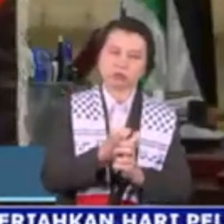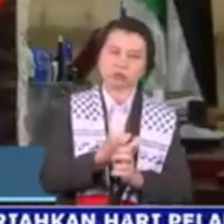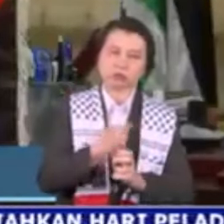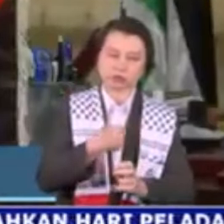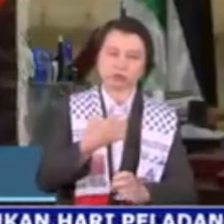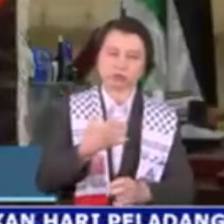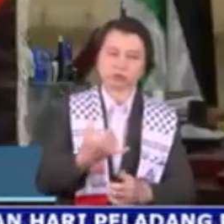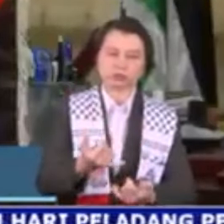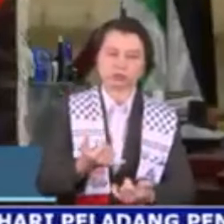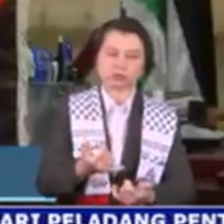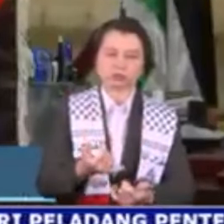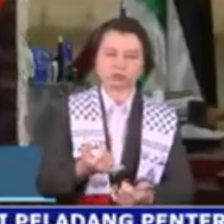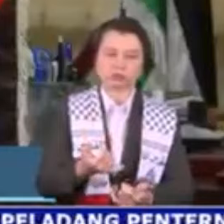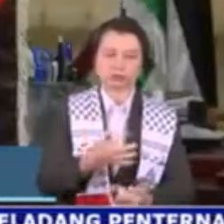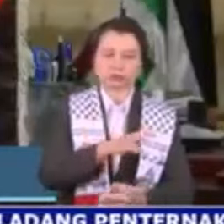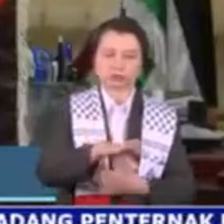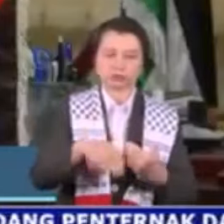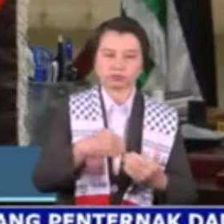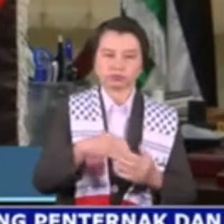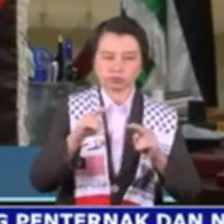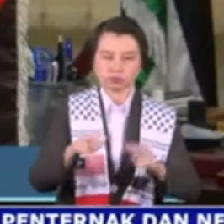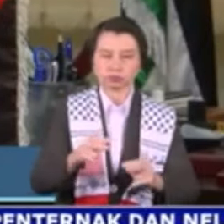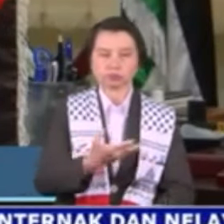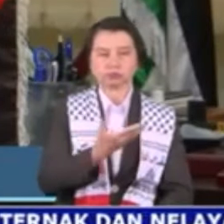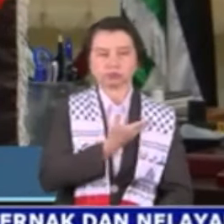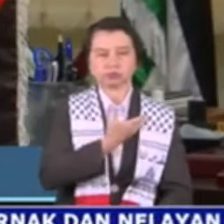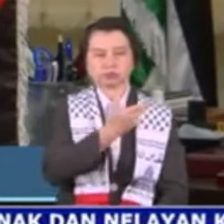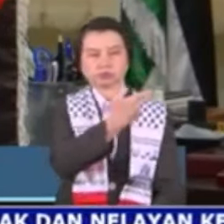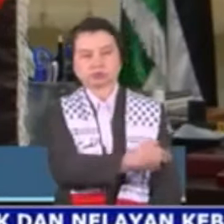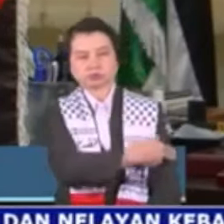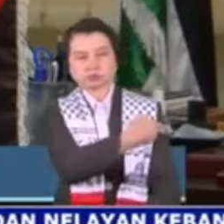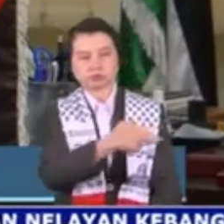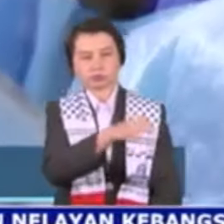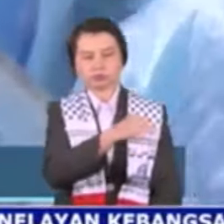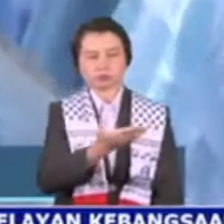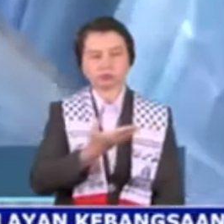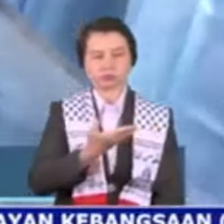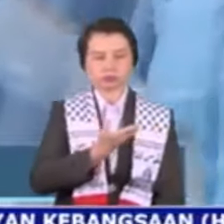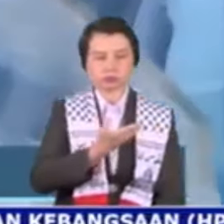latest report I was reading from one of the Palestinian hospitals in Gaza,